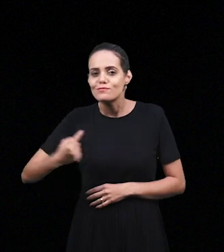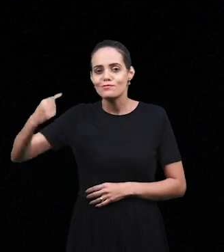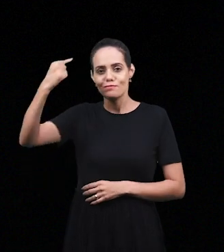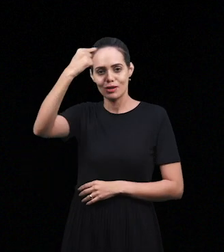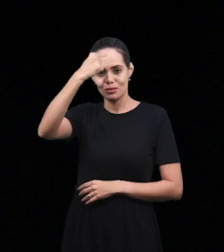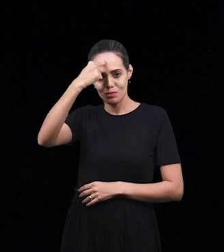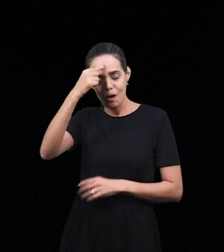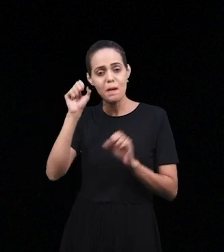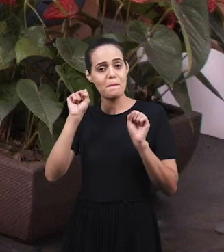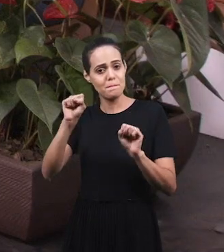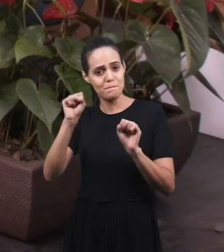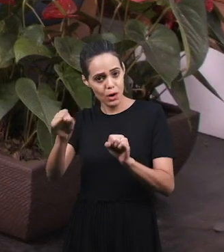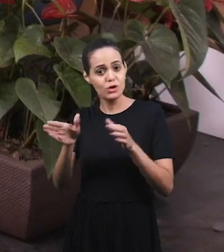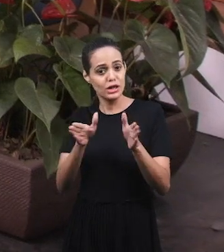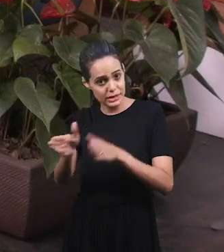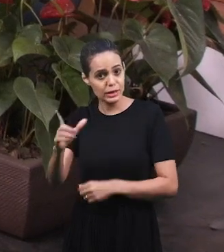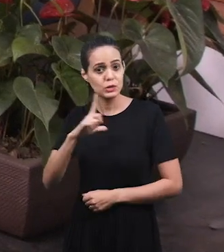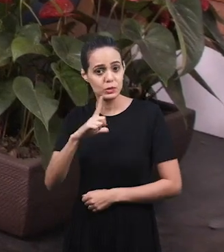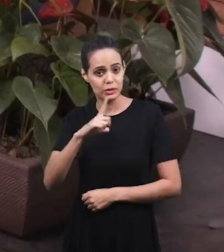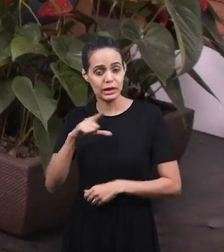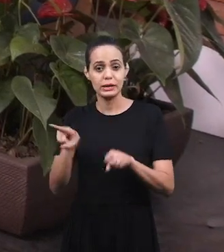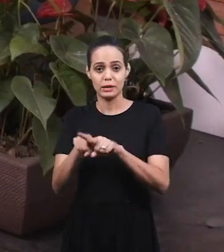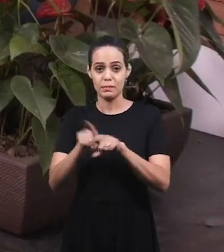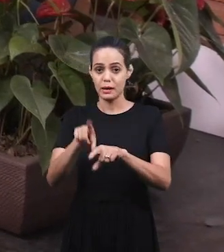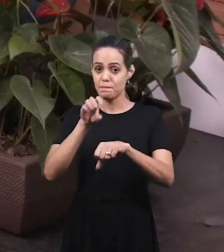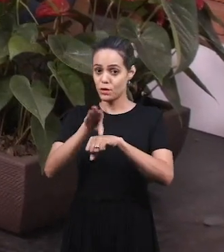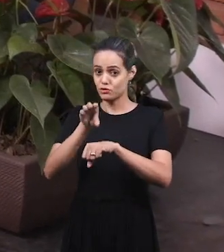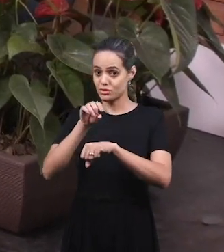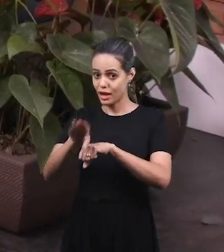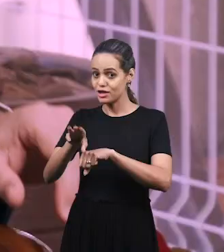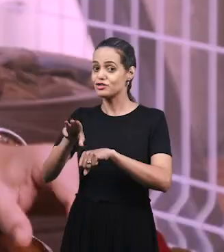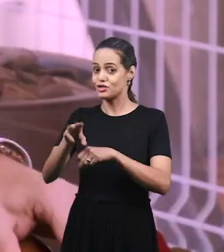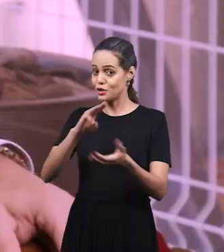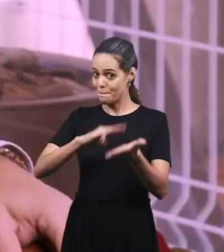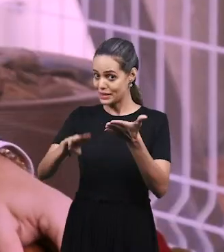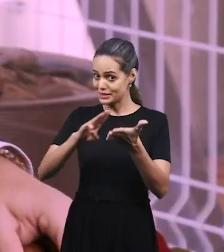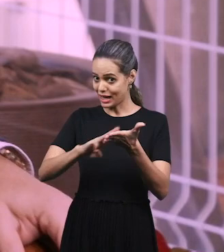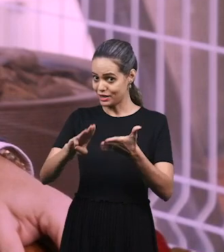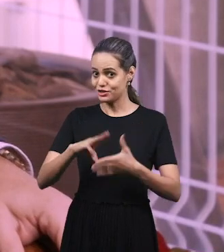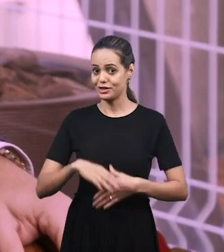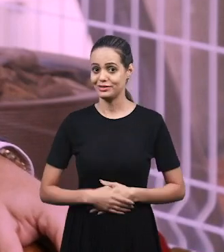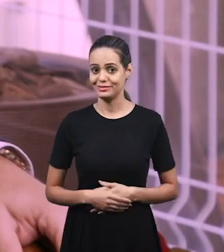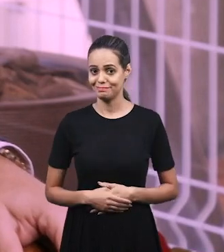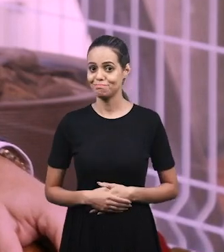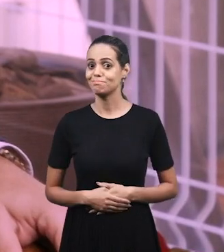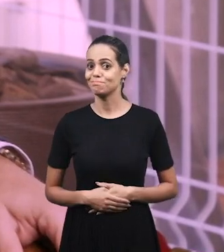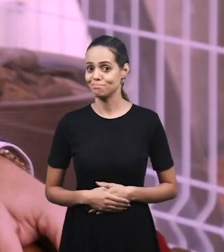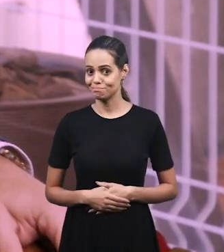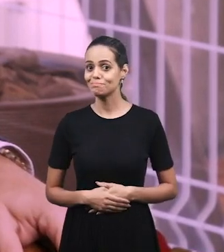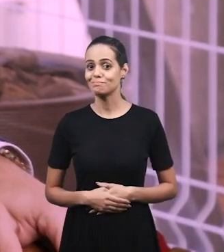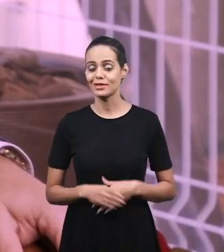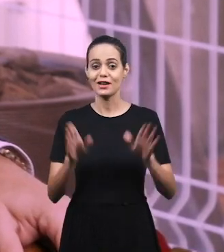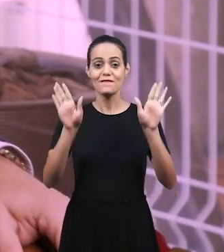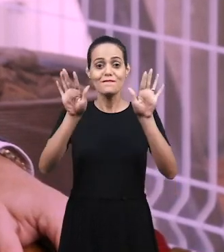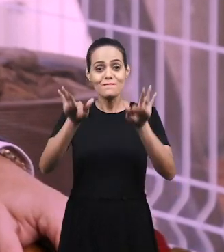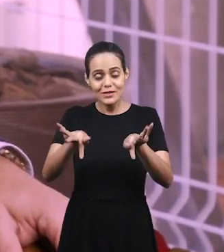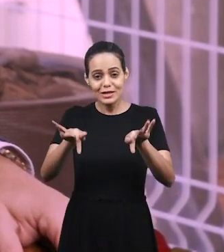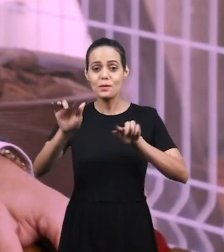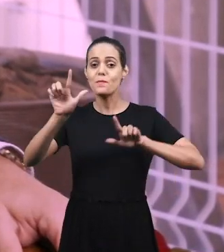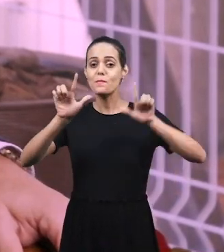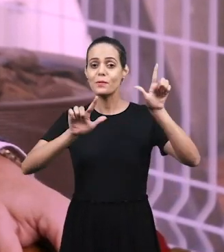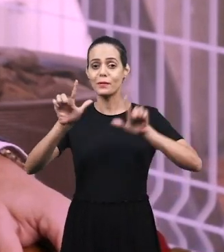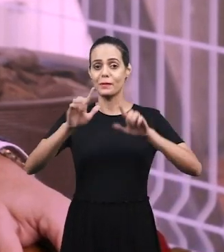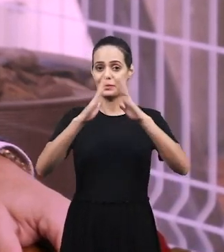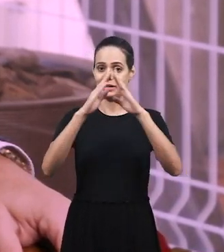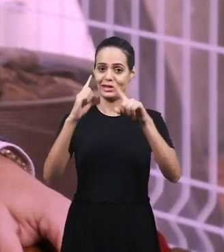direct. Vous pouvez encore entendre et partager des podcasts de messages. Et ainsi, nous arrivons à la fin de cette édition de